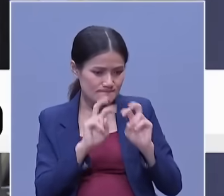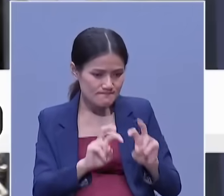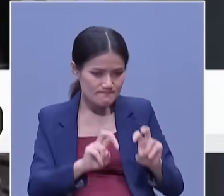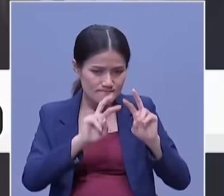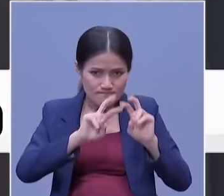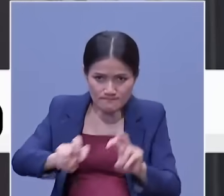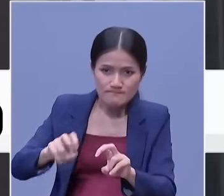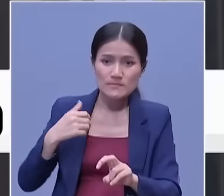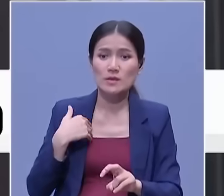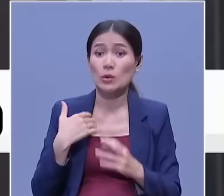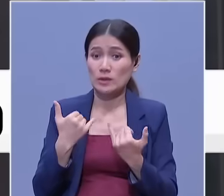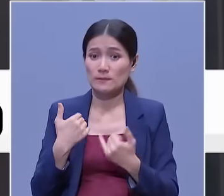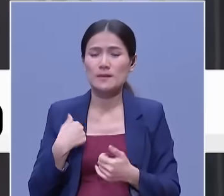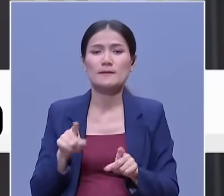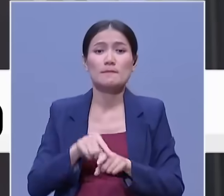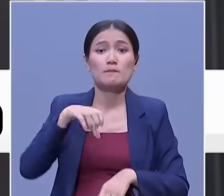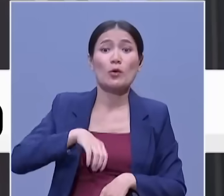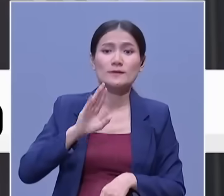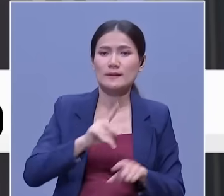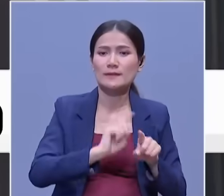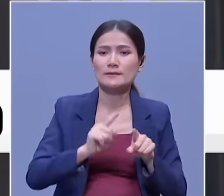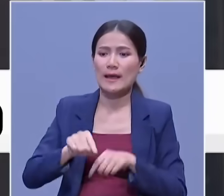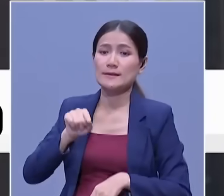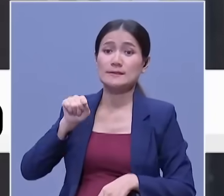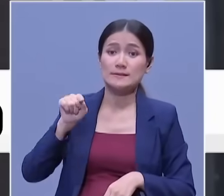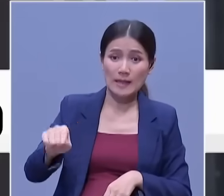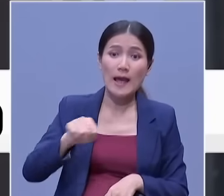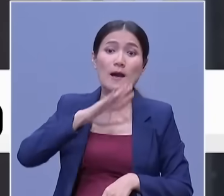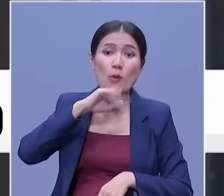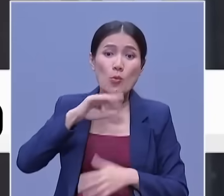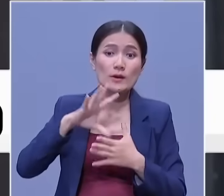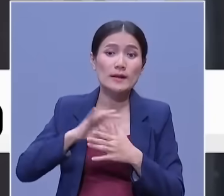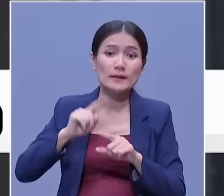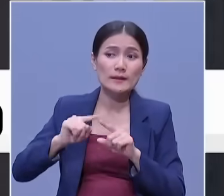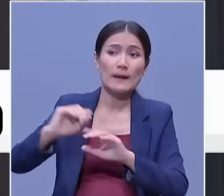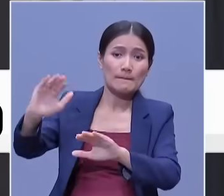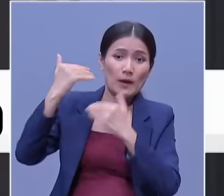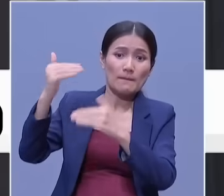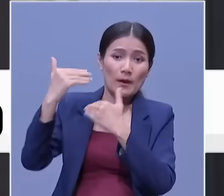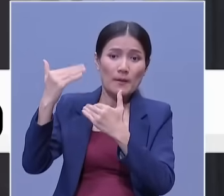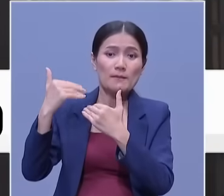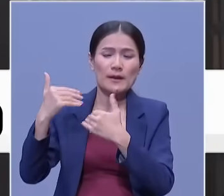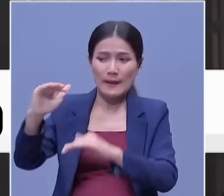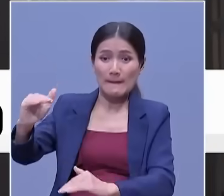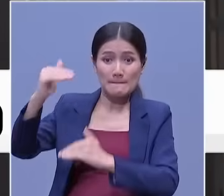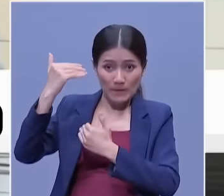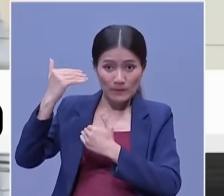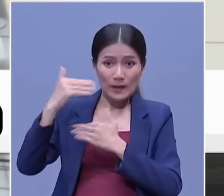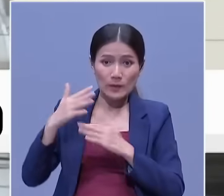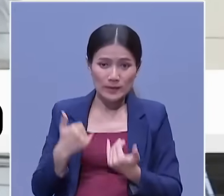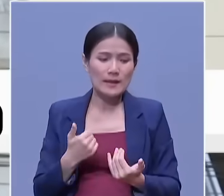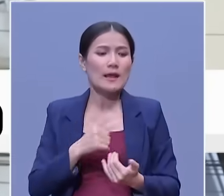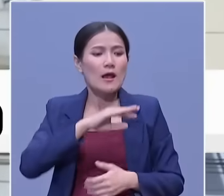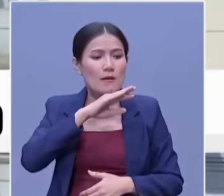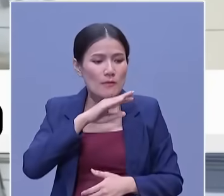ามีบริษัทในลักษณะสั่งออเดอร์ให้นำเข้าและกระจายส่งตามตู้แช่แข็งทั่วประเทศส่วนกลุ่มเจ้าของตู้แช่แข็งที่รับซื้อเ